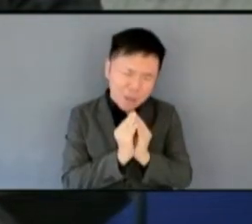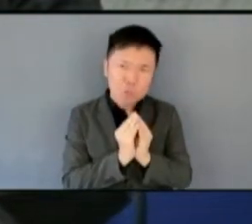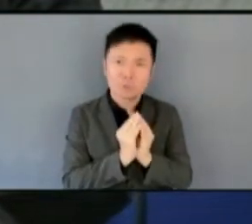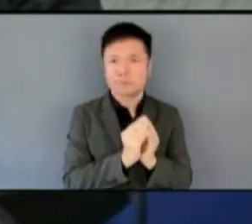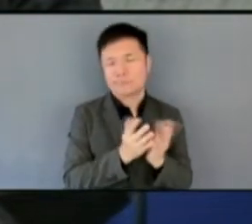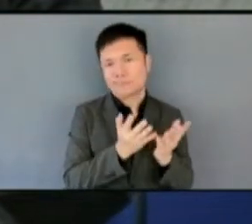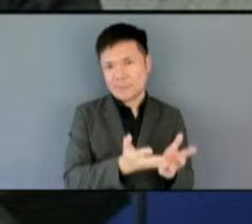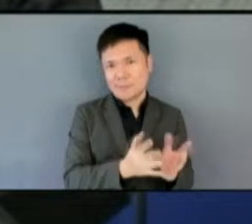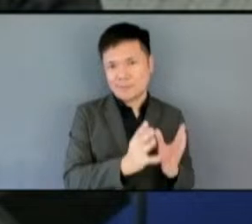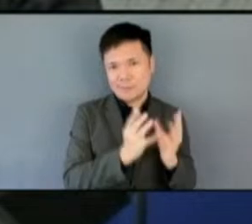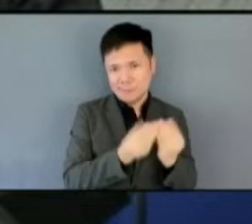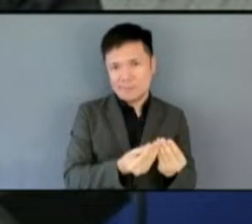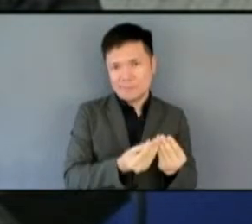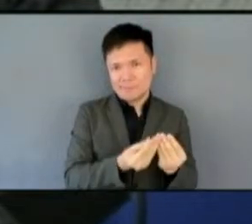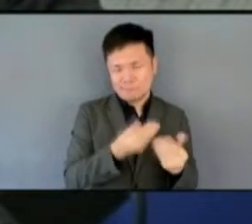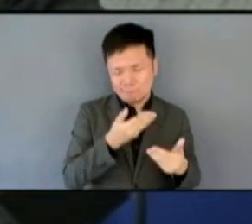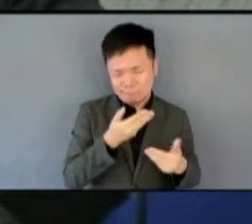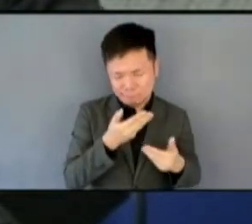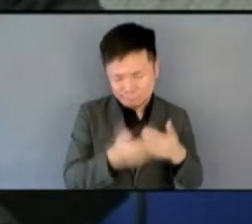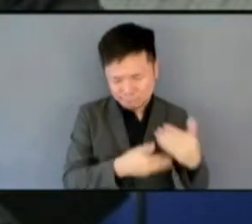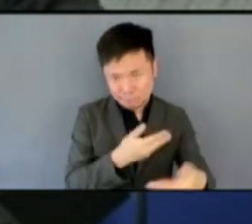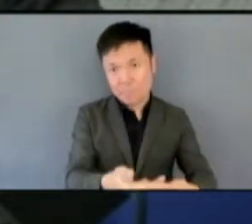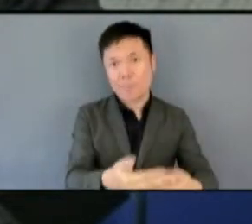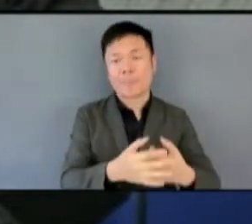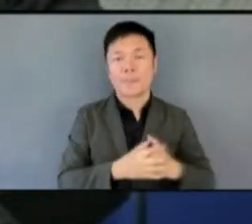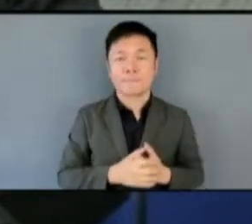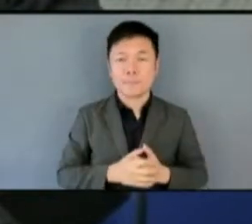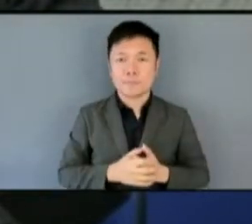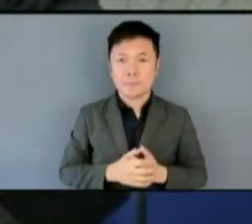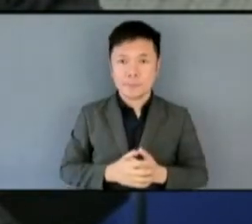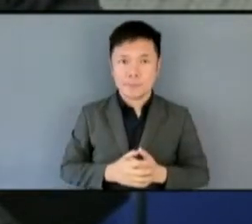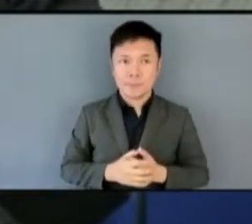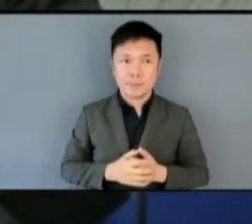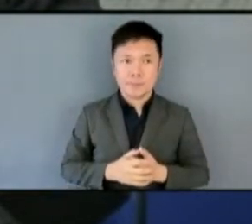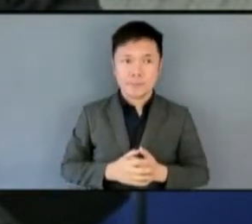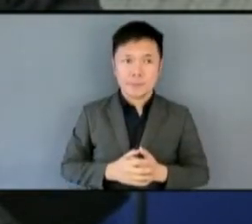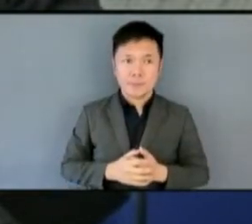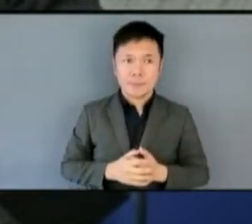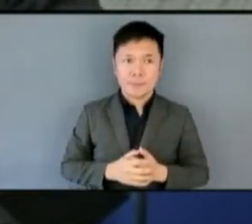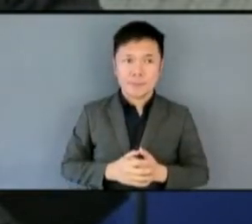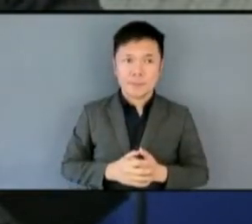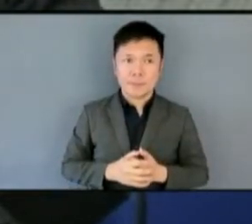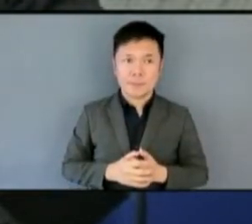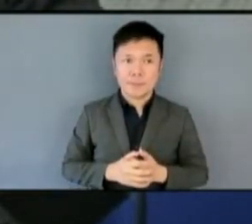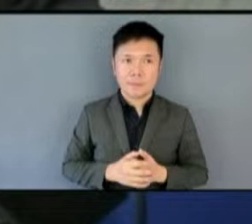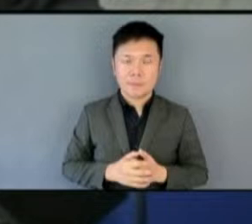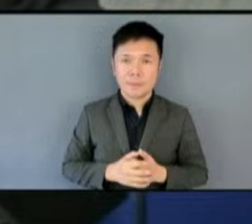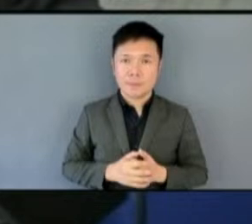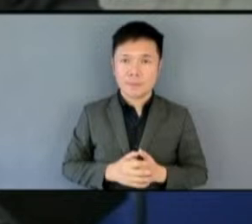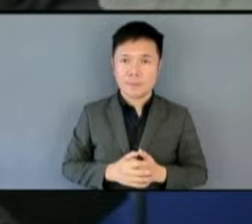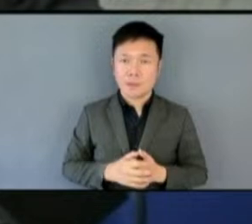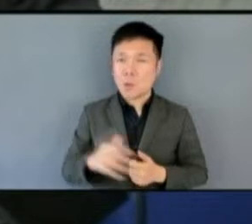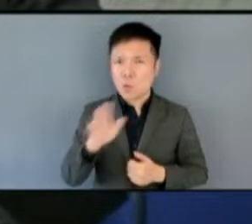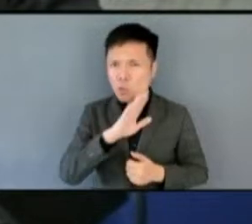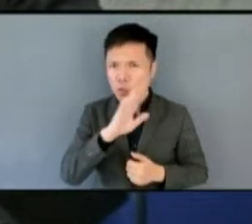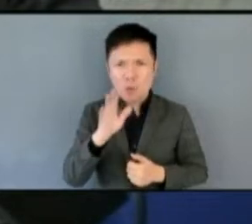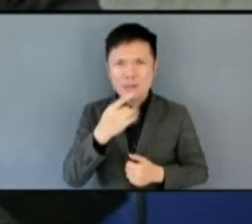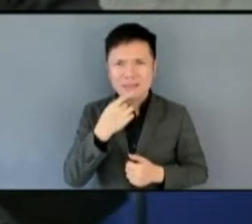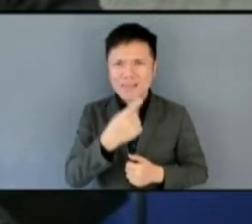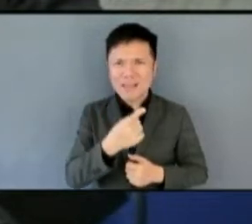Речь не идет о том, чтобы перекладывать на семью решение вопросов социальной защиты.